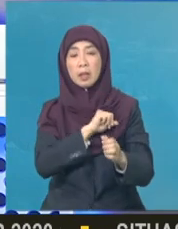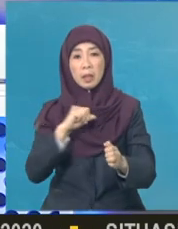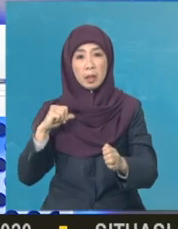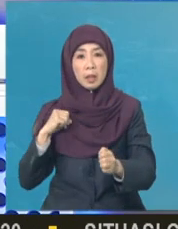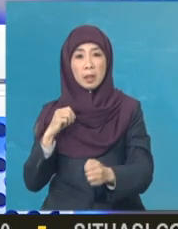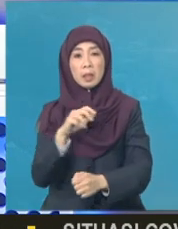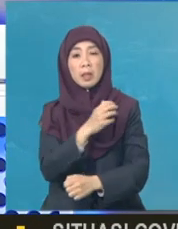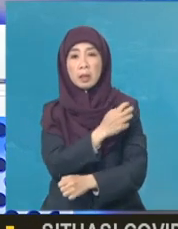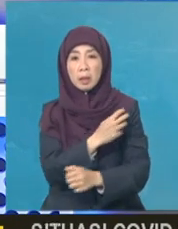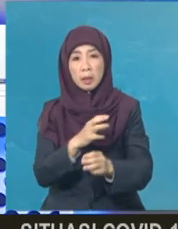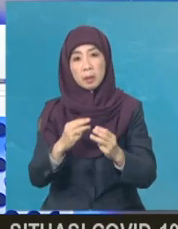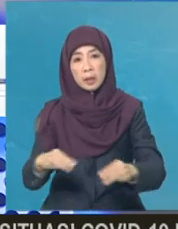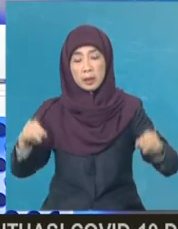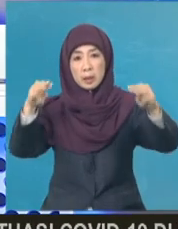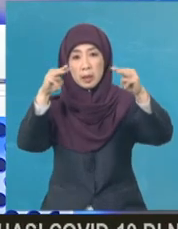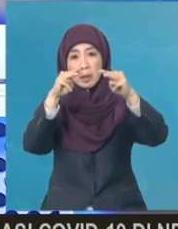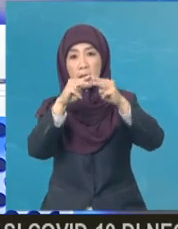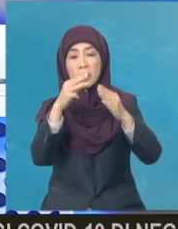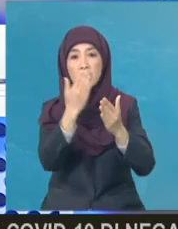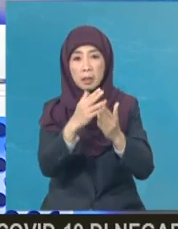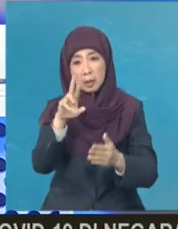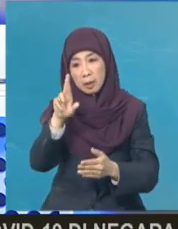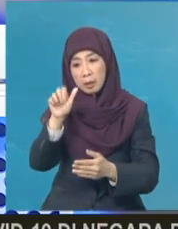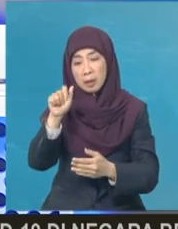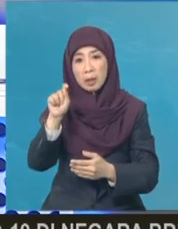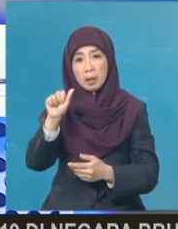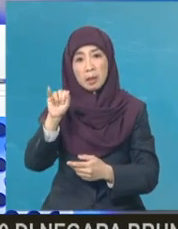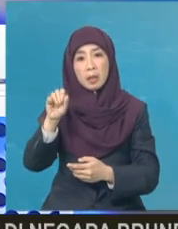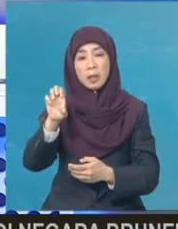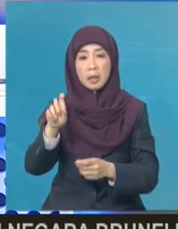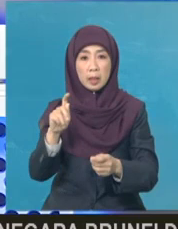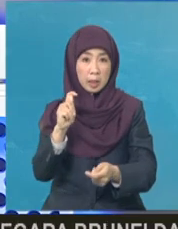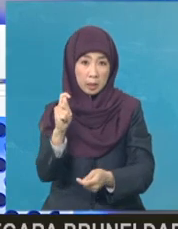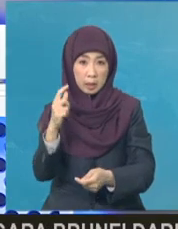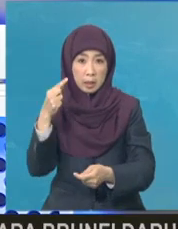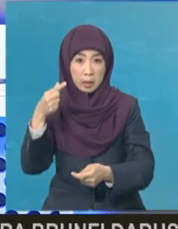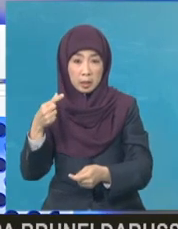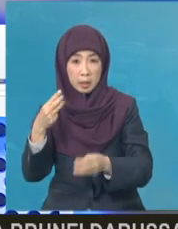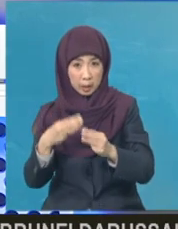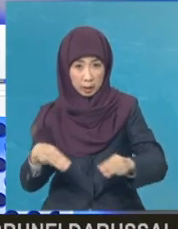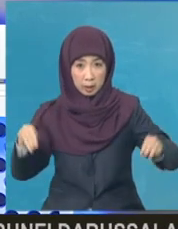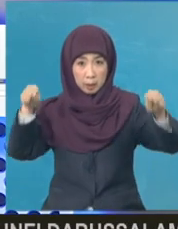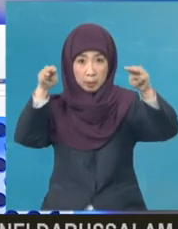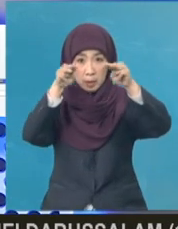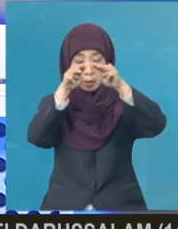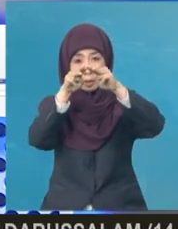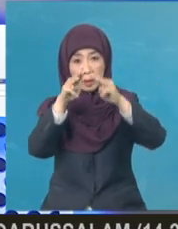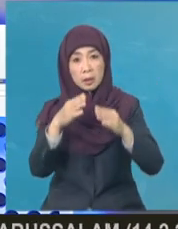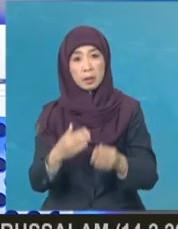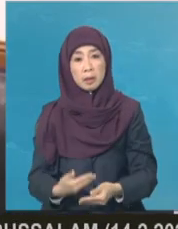takmir masjid rancangan Perumahan negara kampung ratai daerah tungro itu diadakan di masjid berkenaan